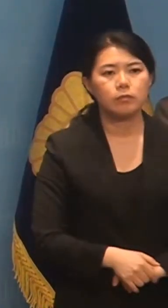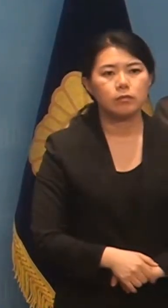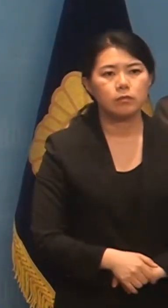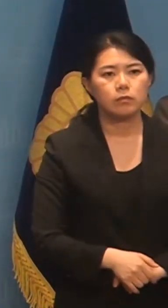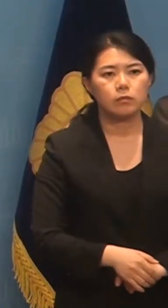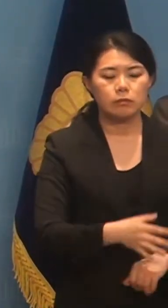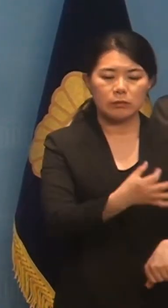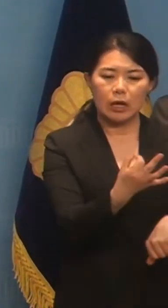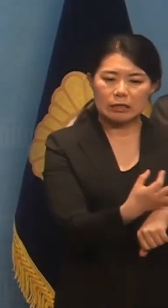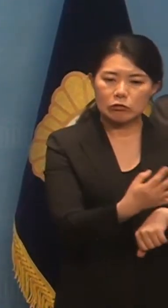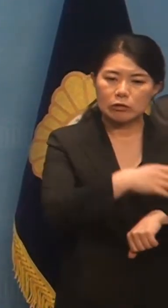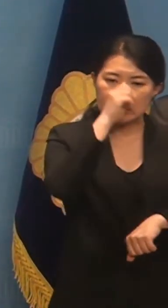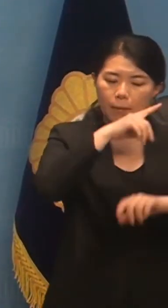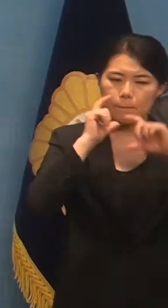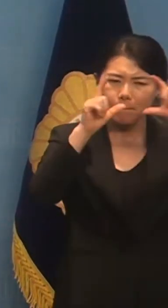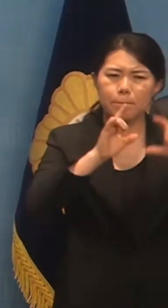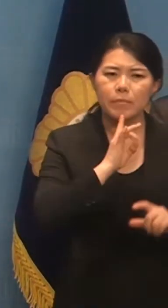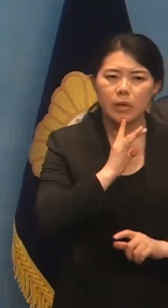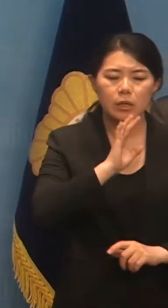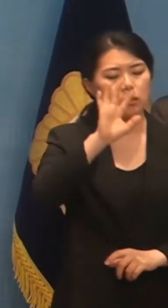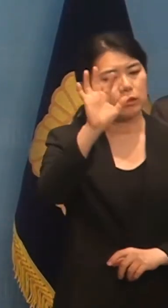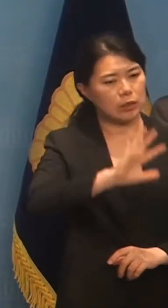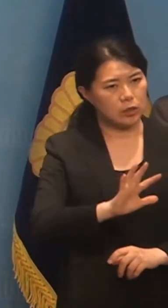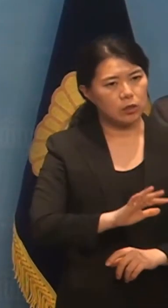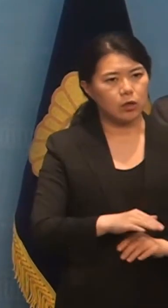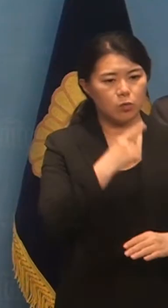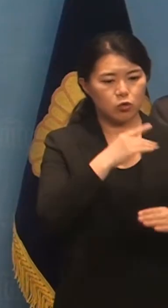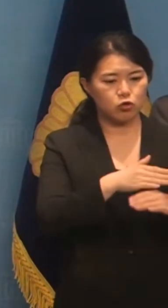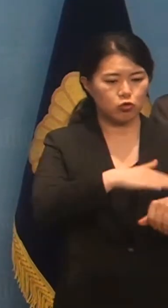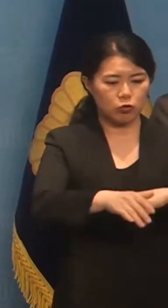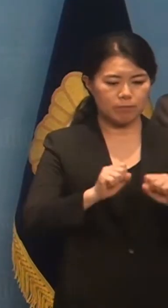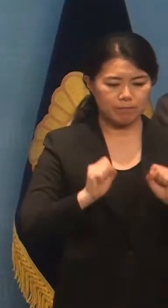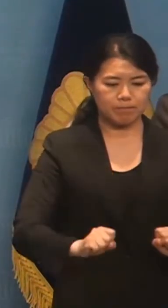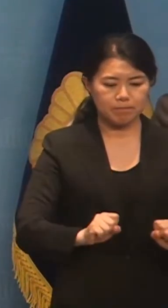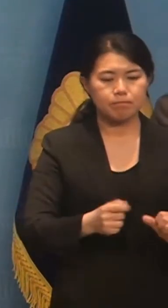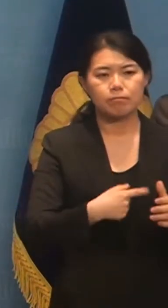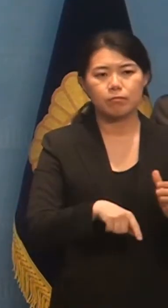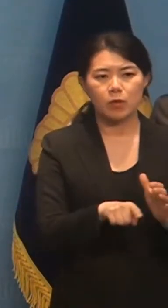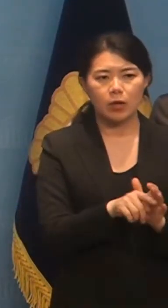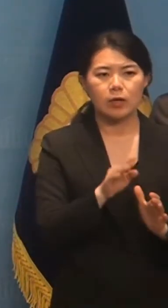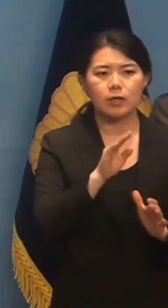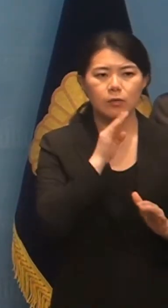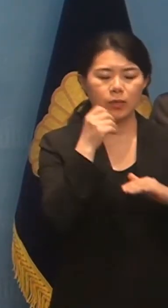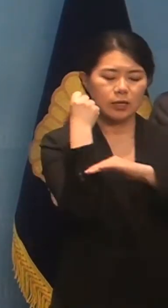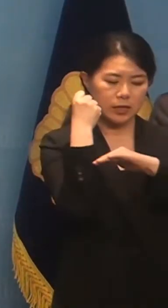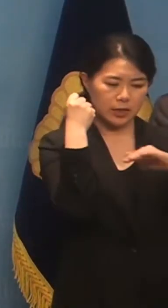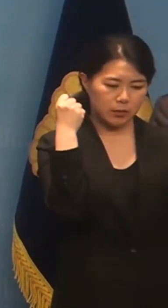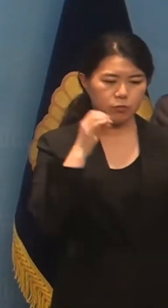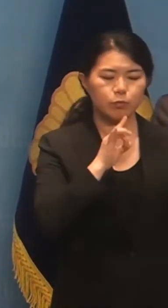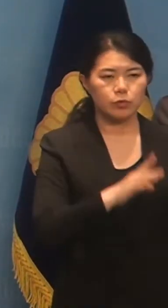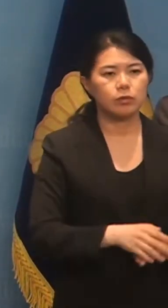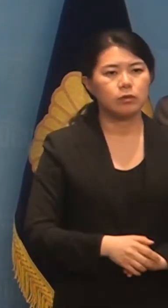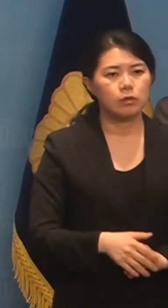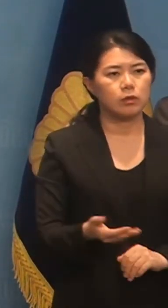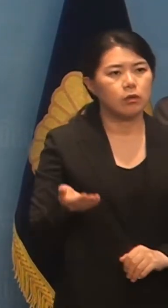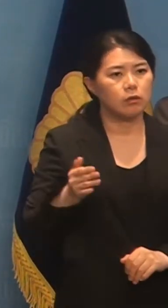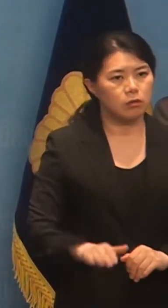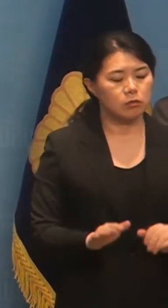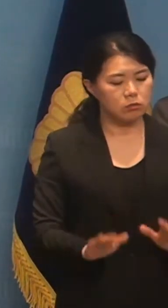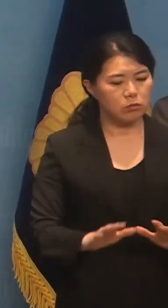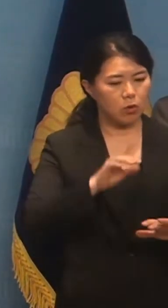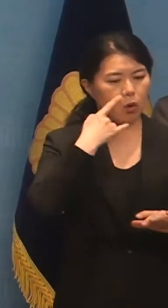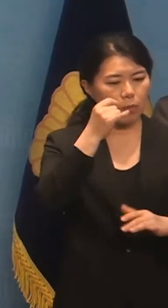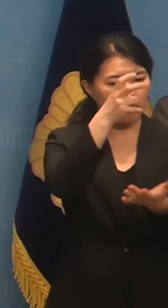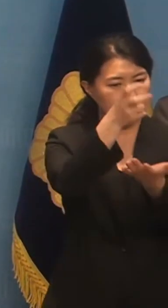이는 단순한 선언이 아니라 민주주의 존립을 위한 최소한의 전제 조건이다. 그럼에도 지금